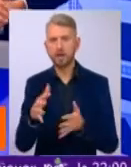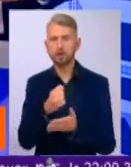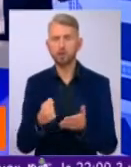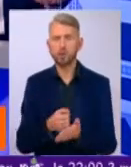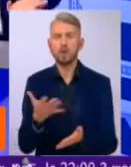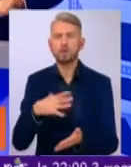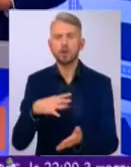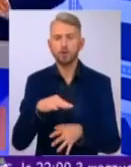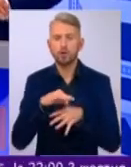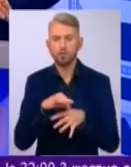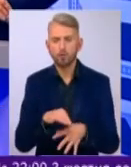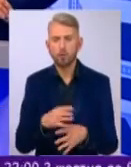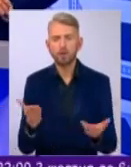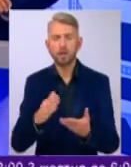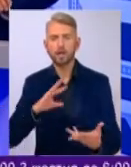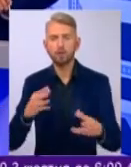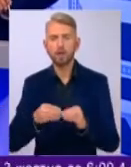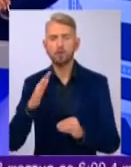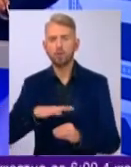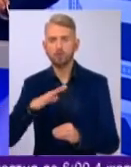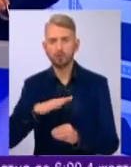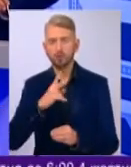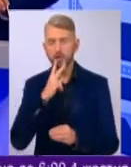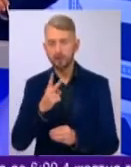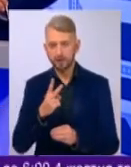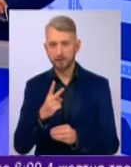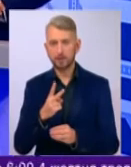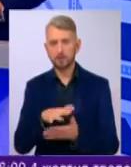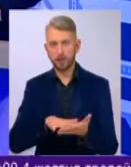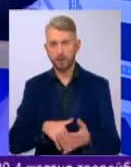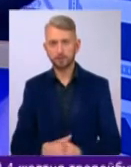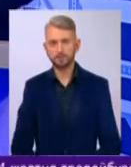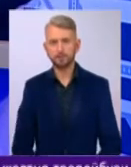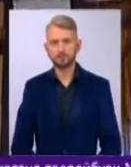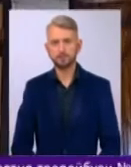чого проводять і на які результати очікують? Дивіться сюжет Ксенії Лущик.